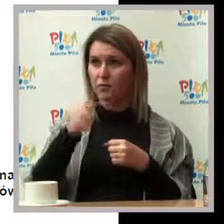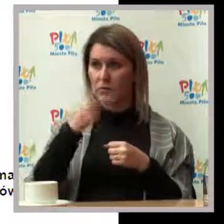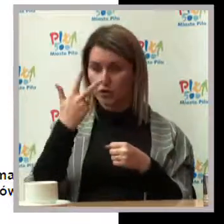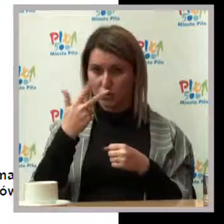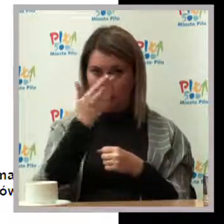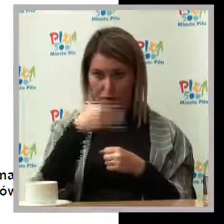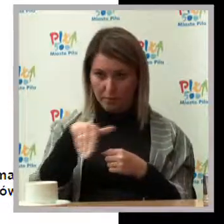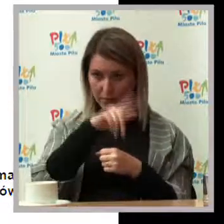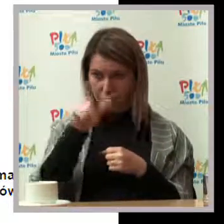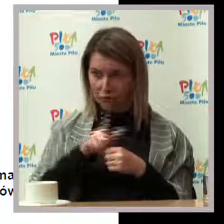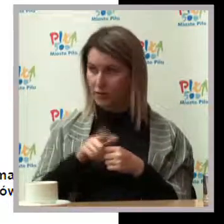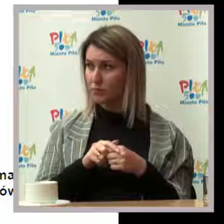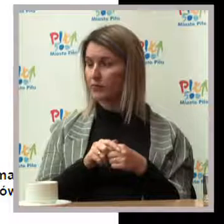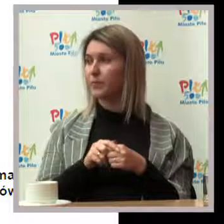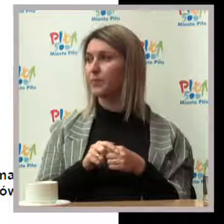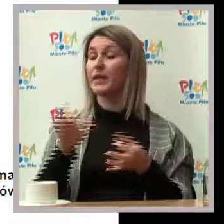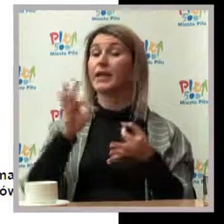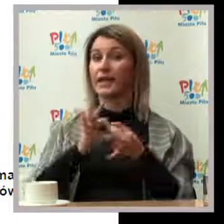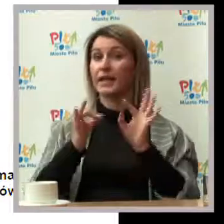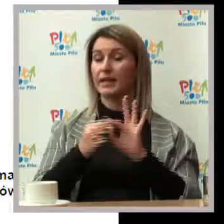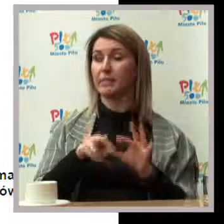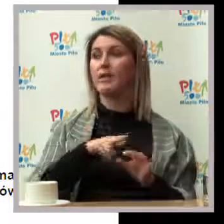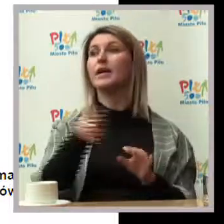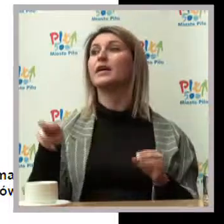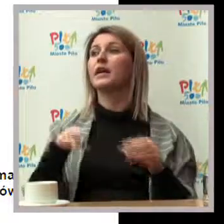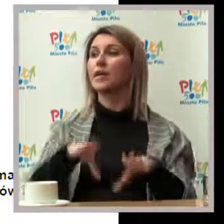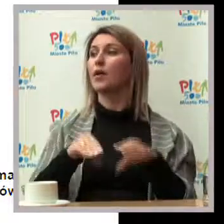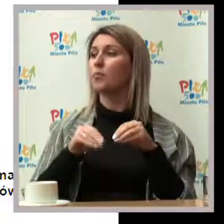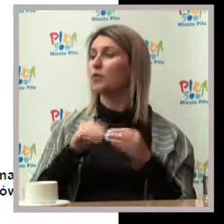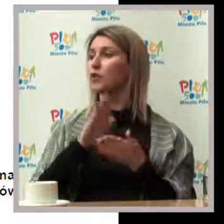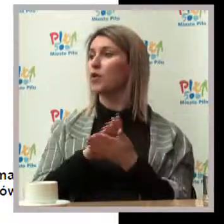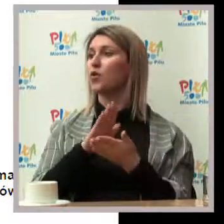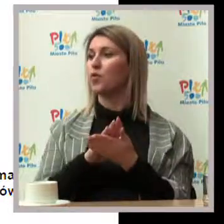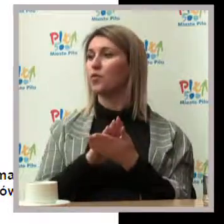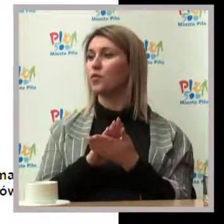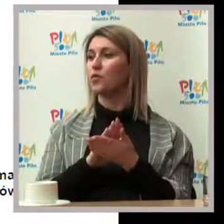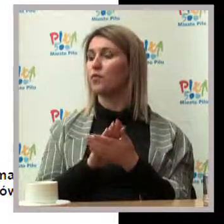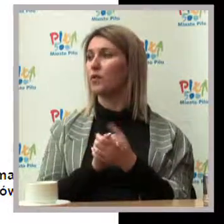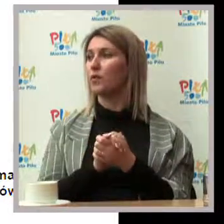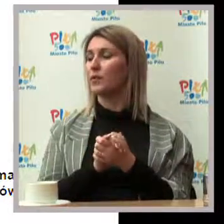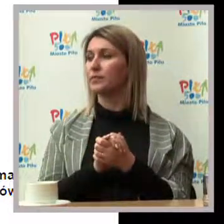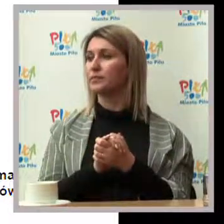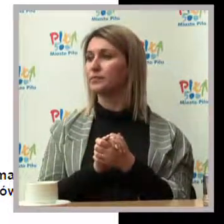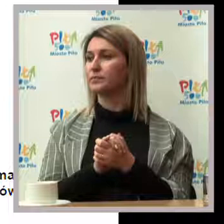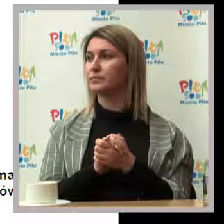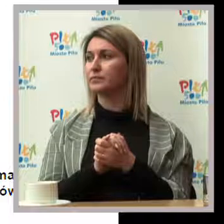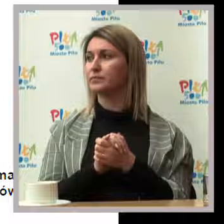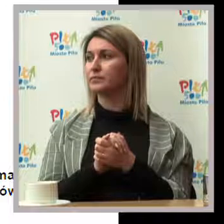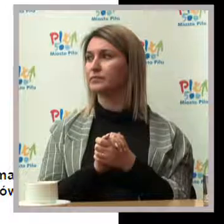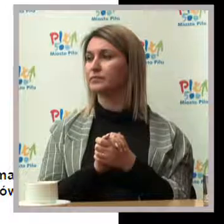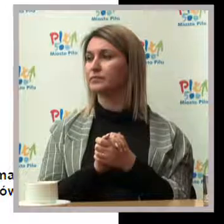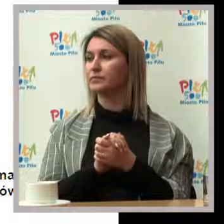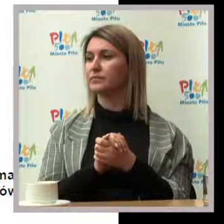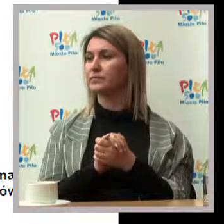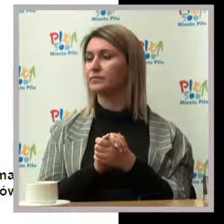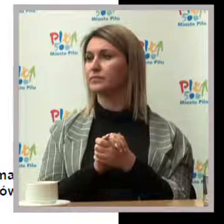Gdyby Rada podjęła uchwałę o stawkach zgodnych z obwieszczeniem ministra finansów, który